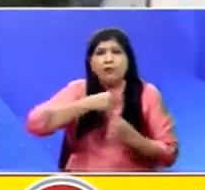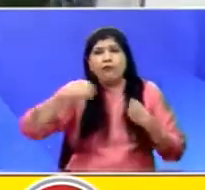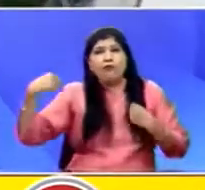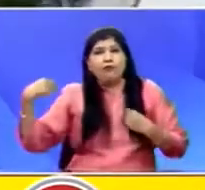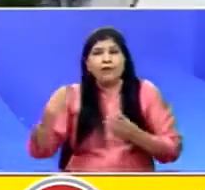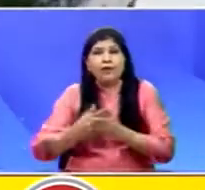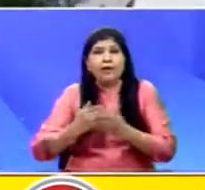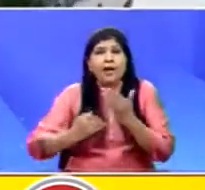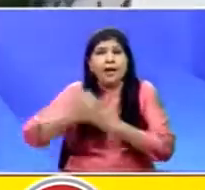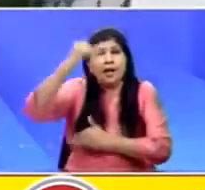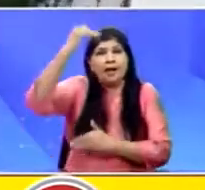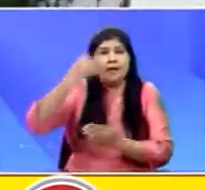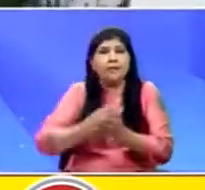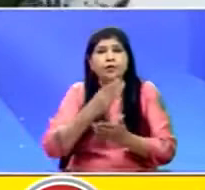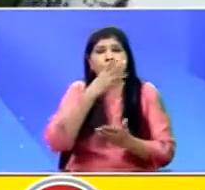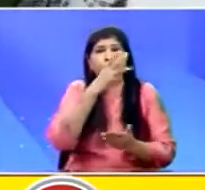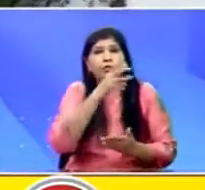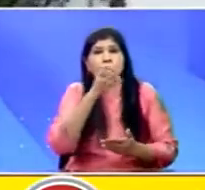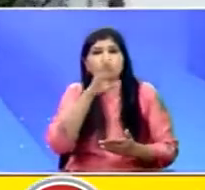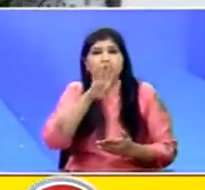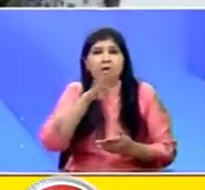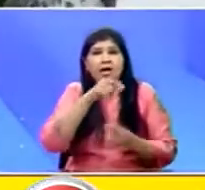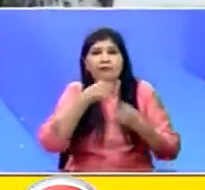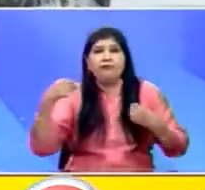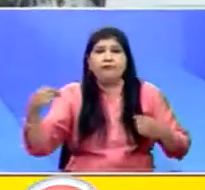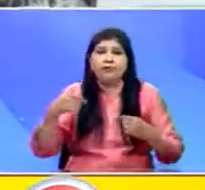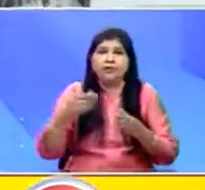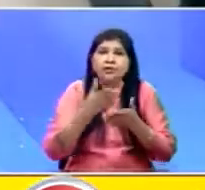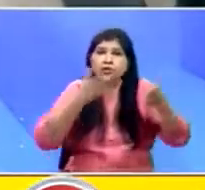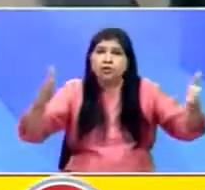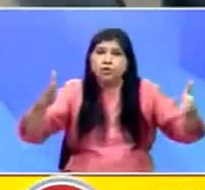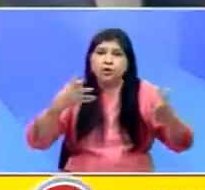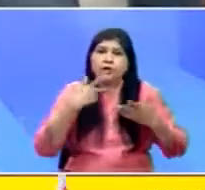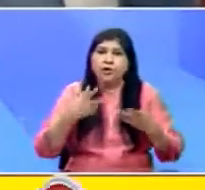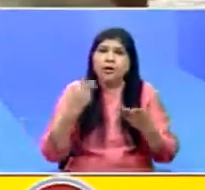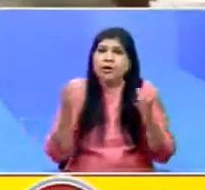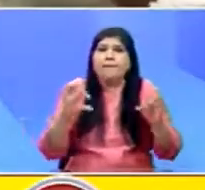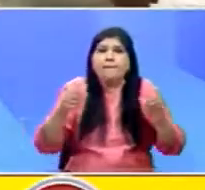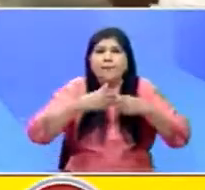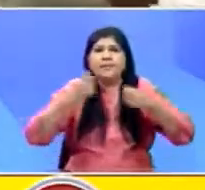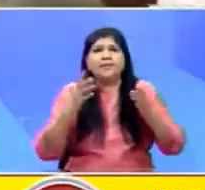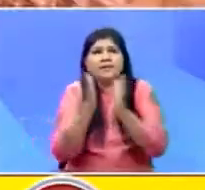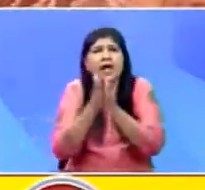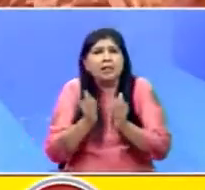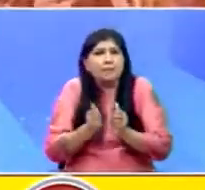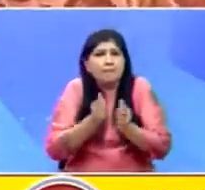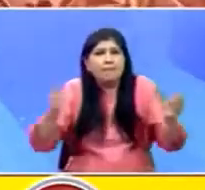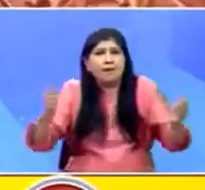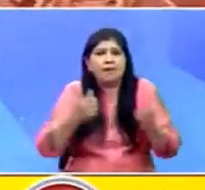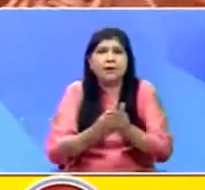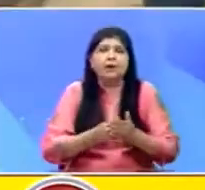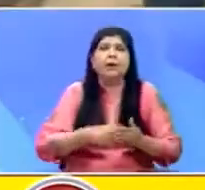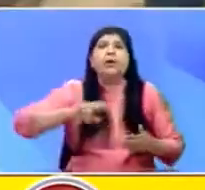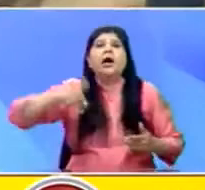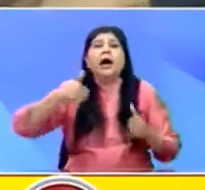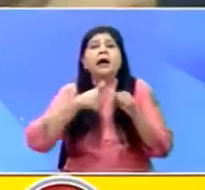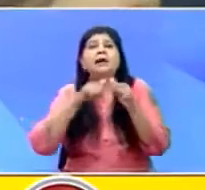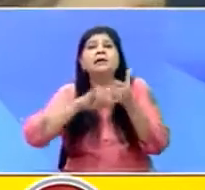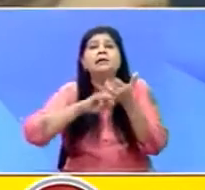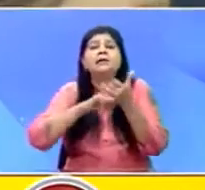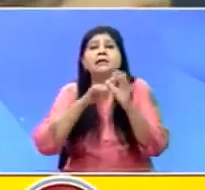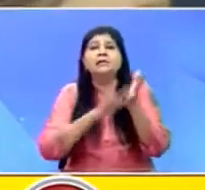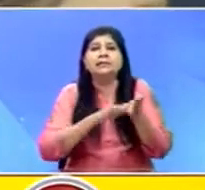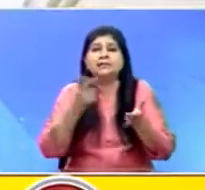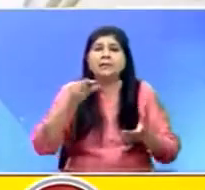फीट चौड़ा तिरंगा पकड़कर अनूठा दृश्य प्रस्तुत किया। असम में सरकारी कर्मियों ने दिधाली